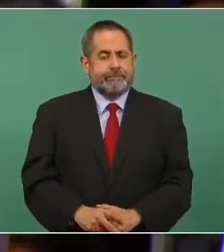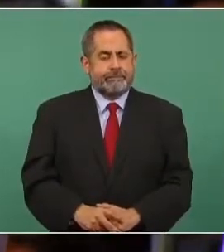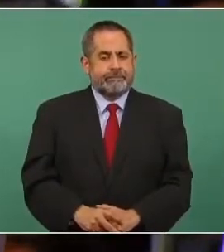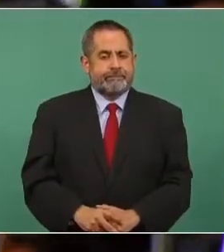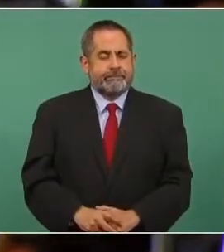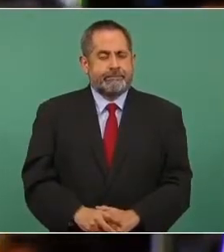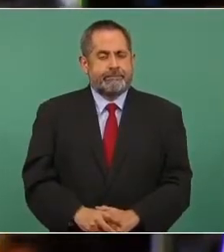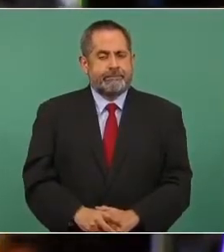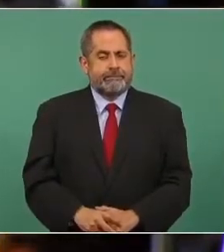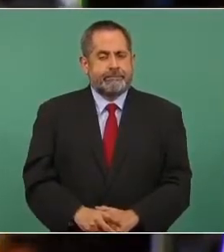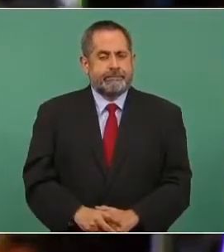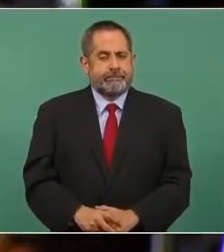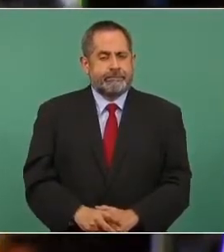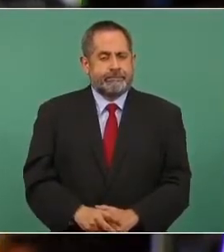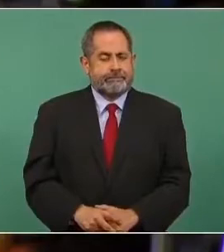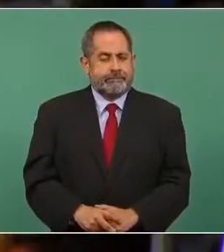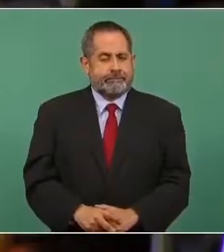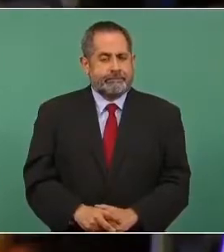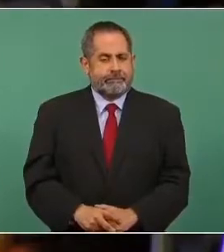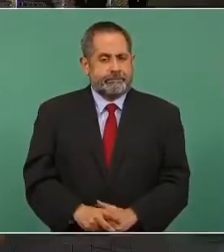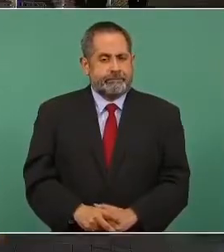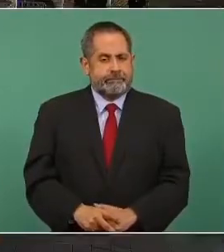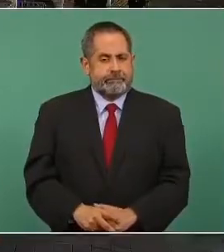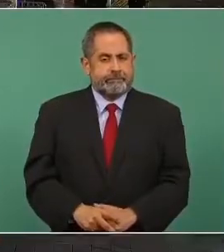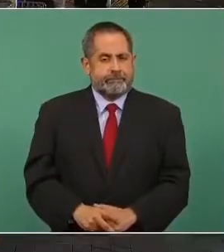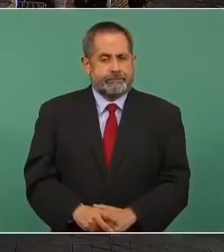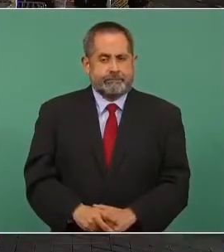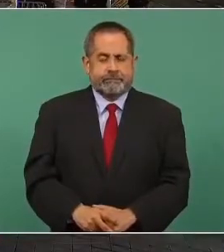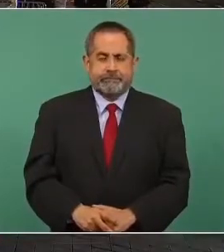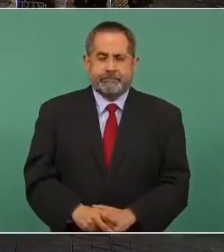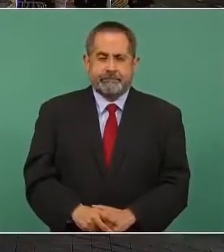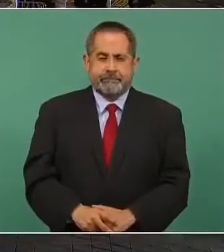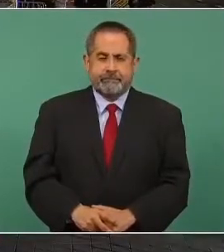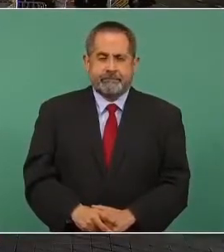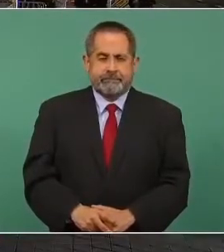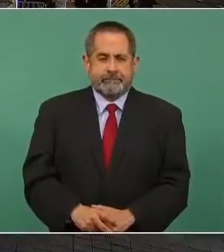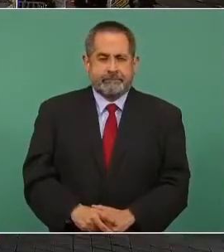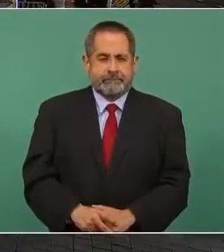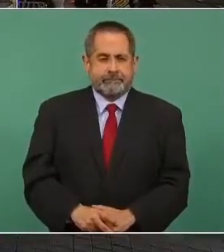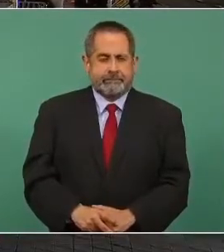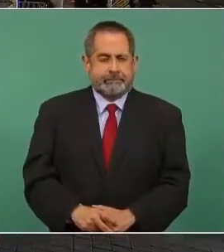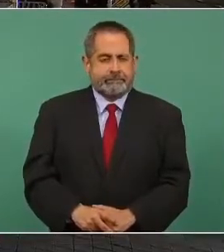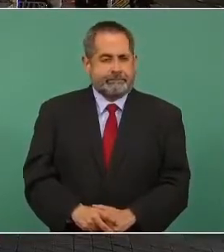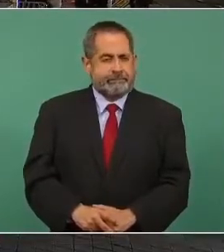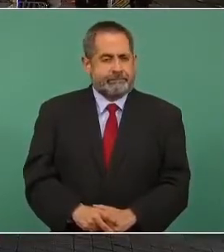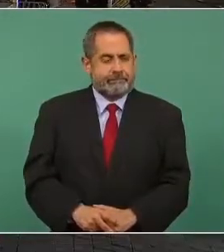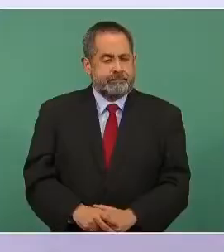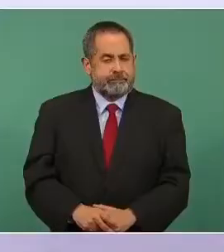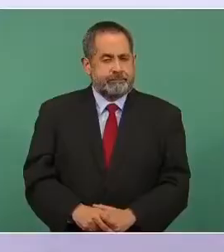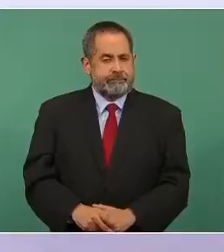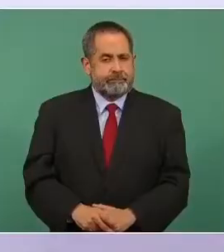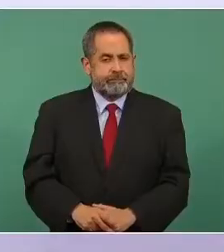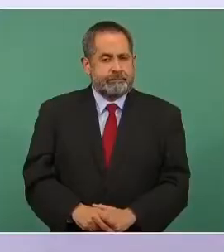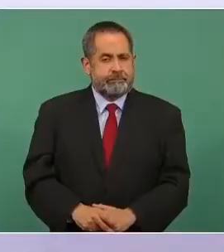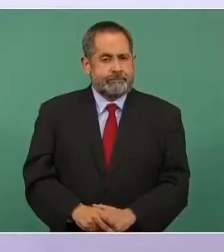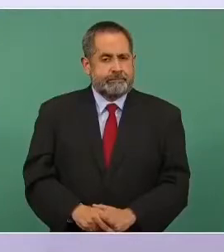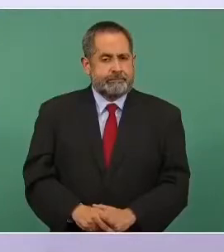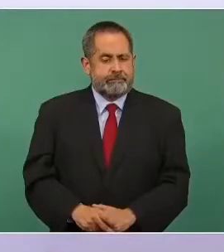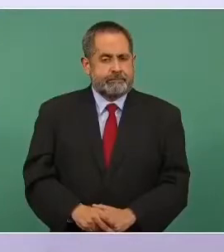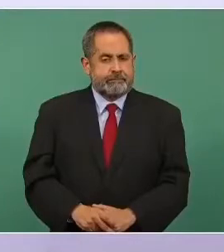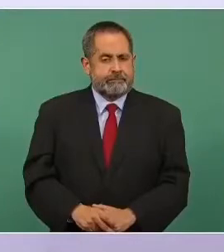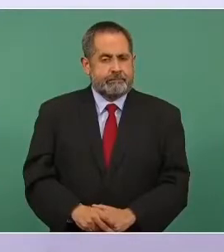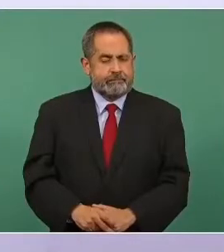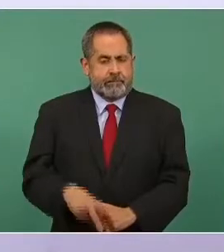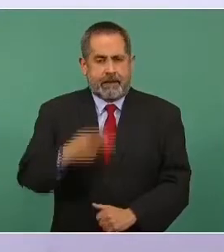плодотворного сотрудничества позволяет смело смотреть в будущее. Выражаю надежду на дальнейшее наращивание динамики